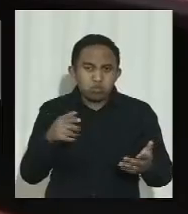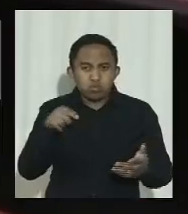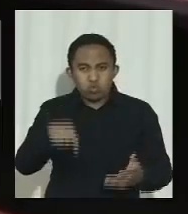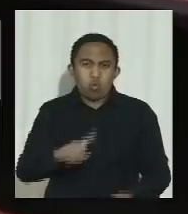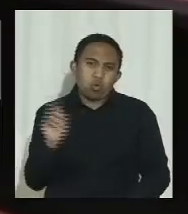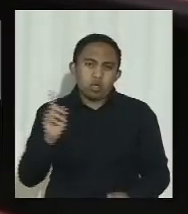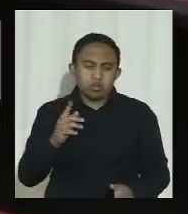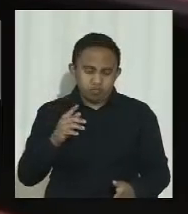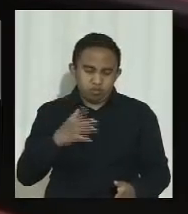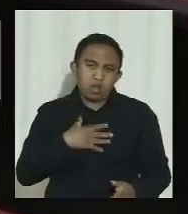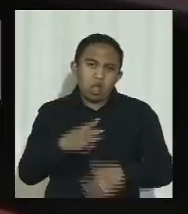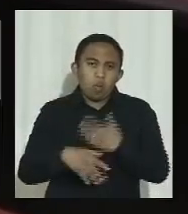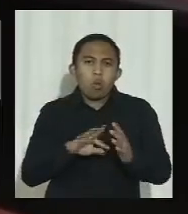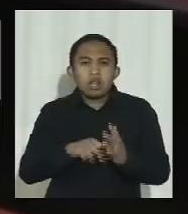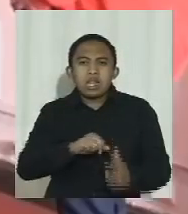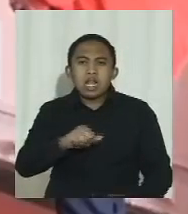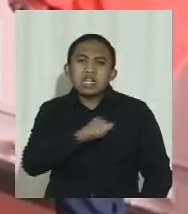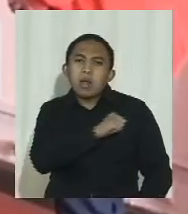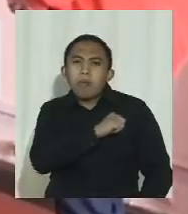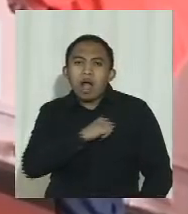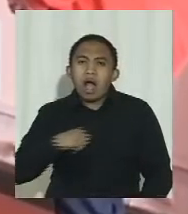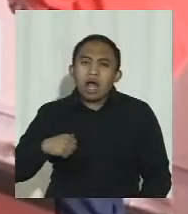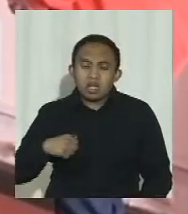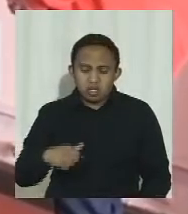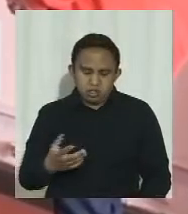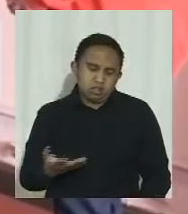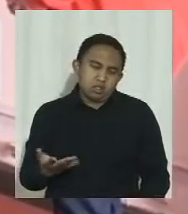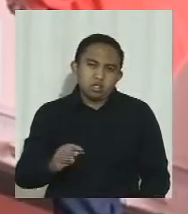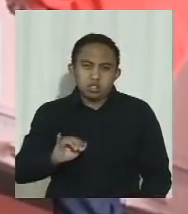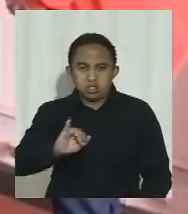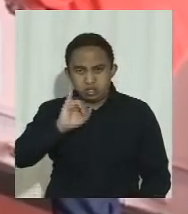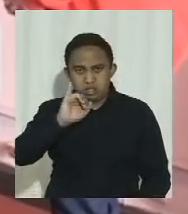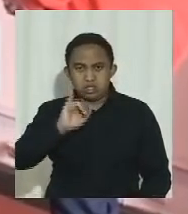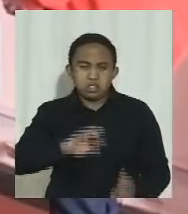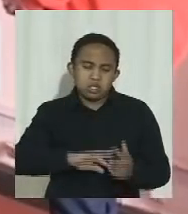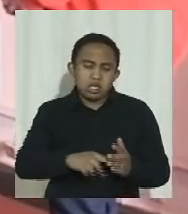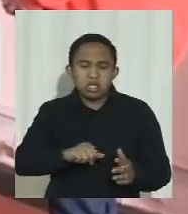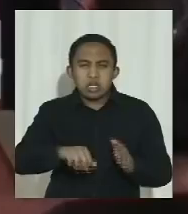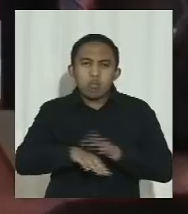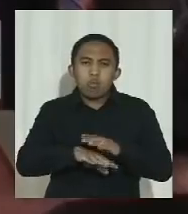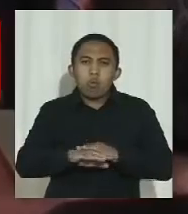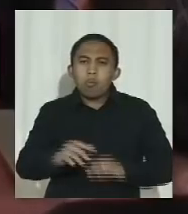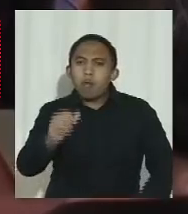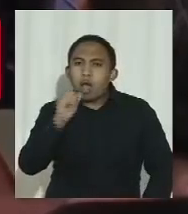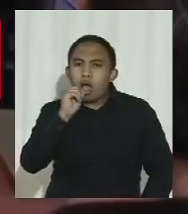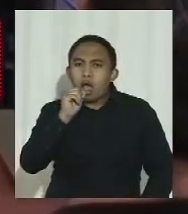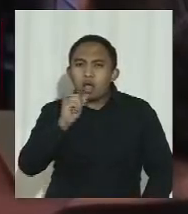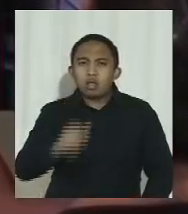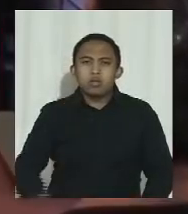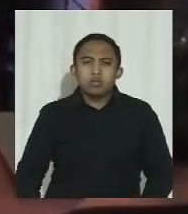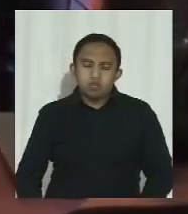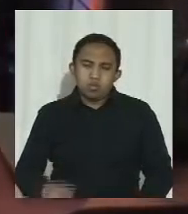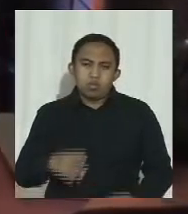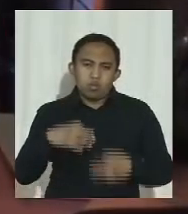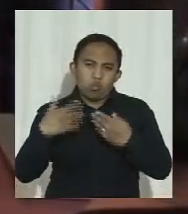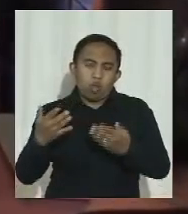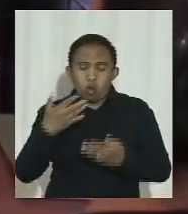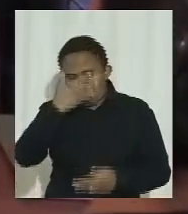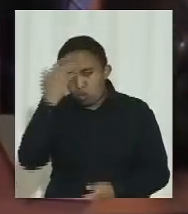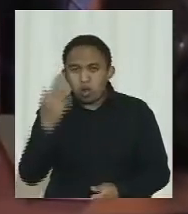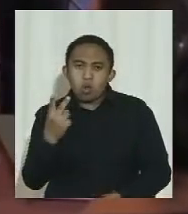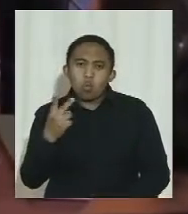tetikasa maharitra izy ankehitriny. Nisantarana izany ny tetikasa wash nanokanana vola roa arivo